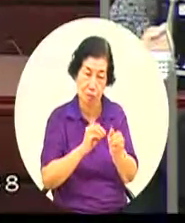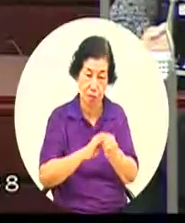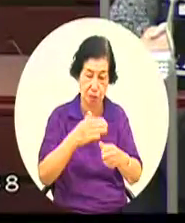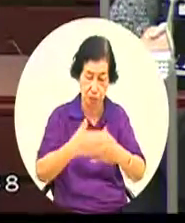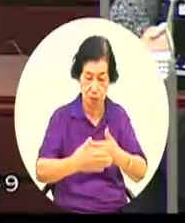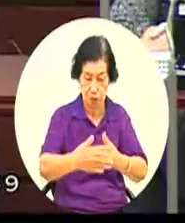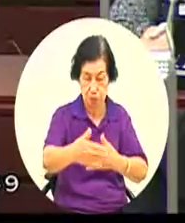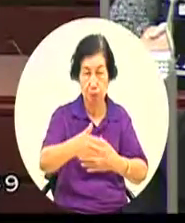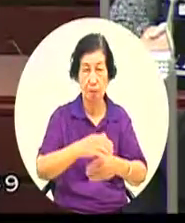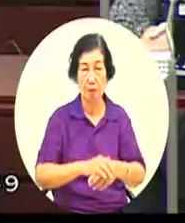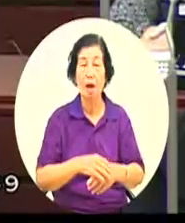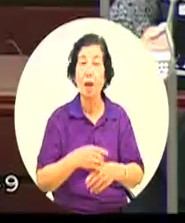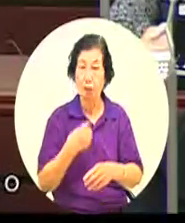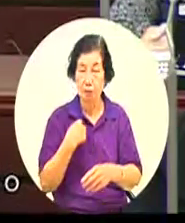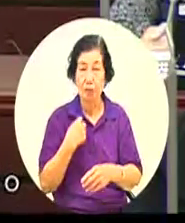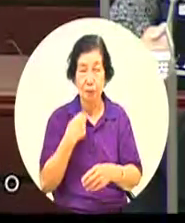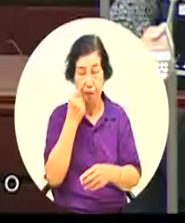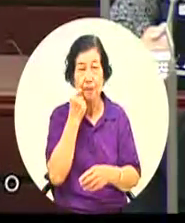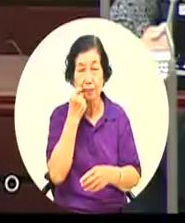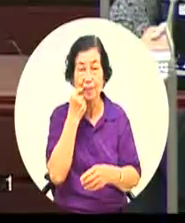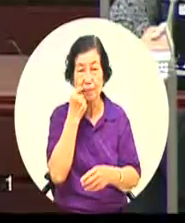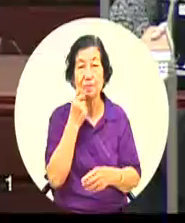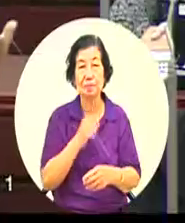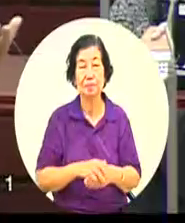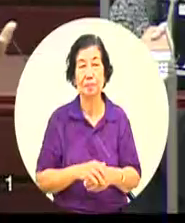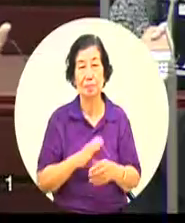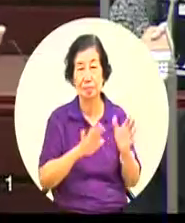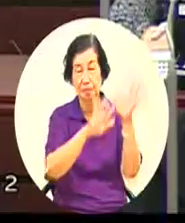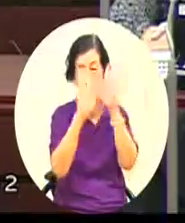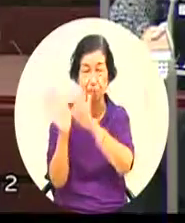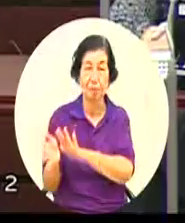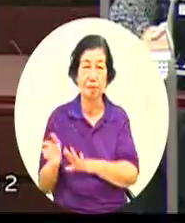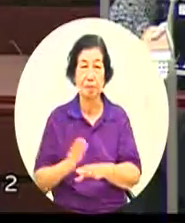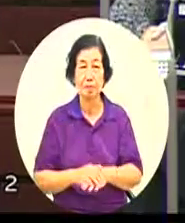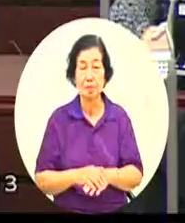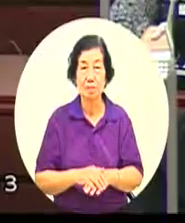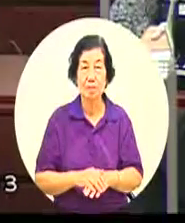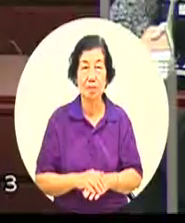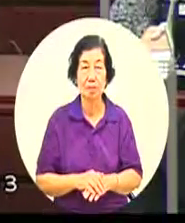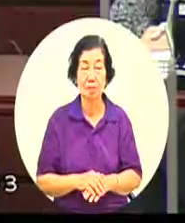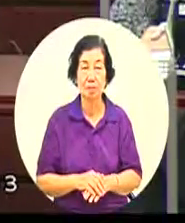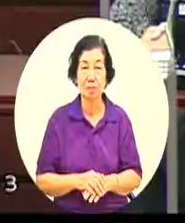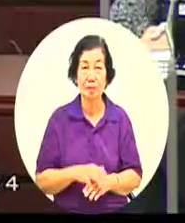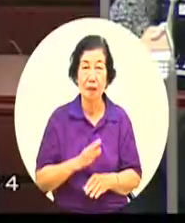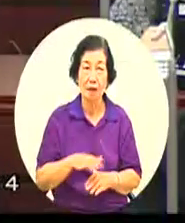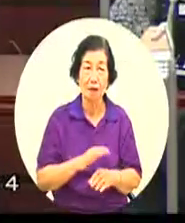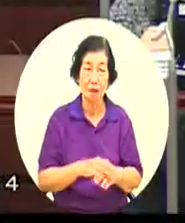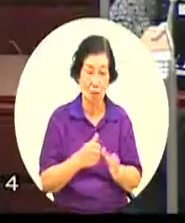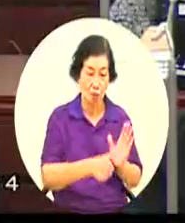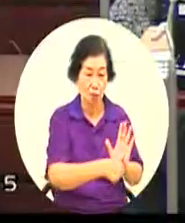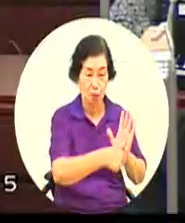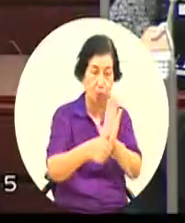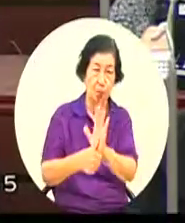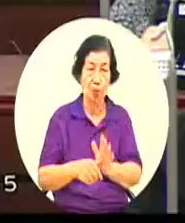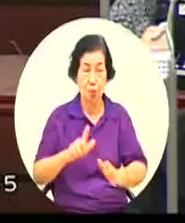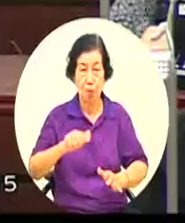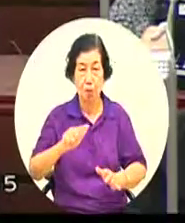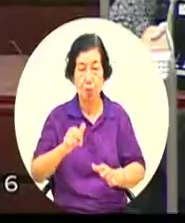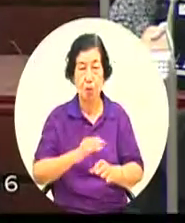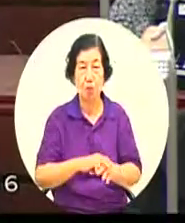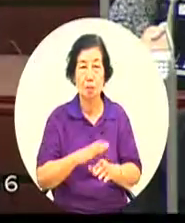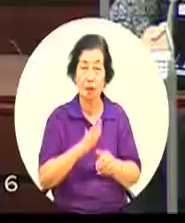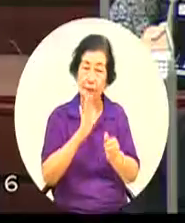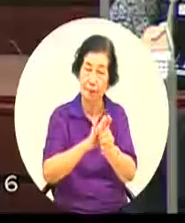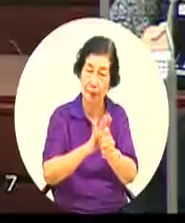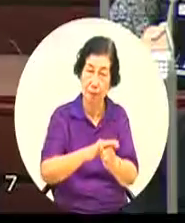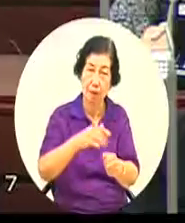人是乐观其成的。刚刚他也提到，把一些我们所谓的名师，然后让他能够来进行教学，